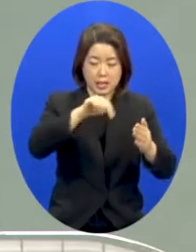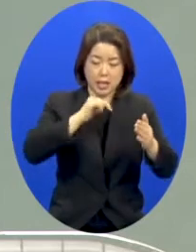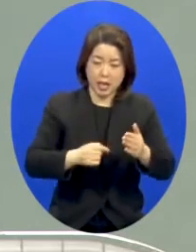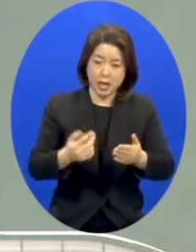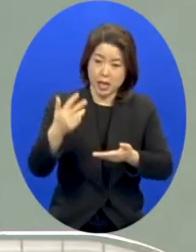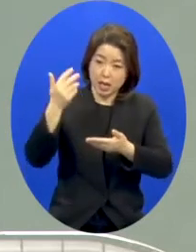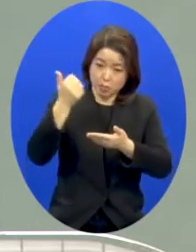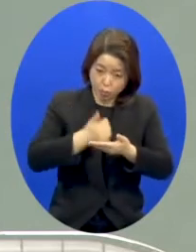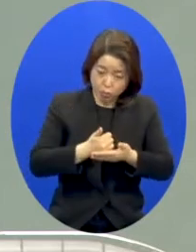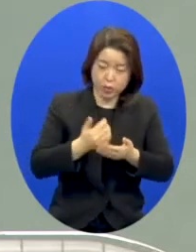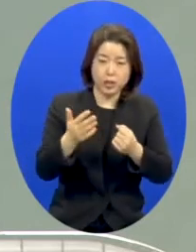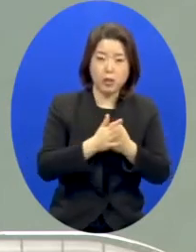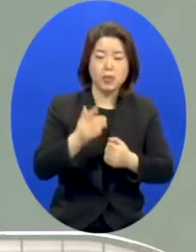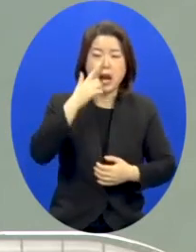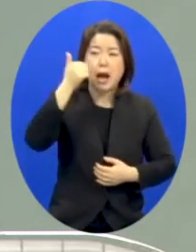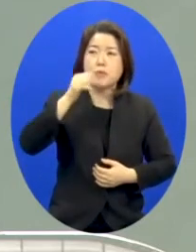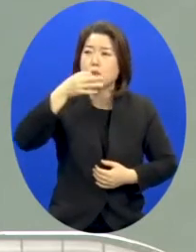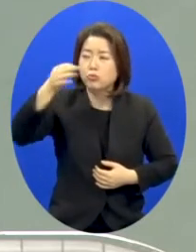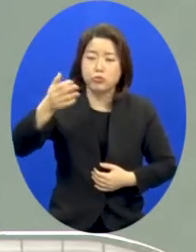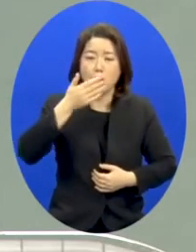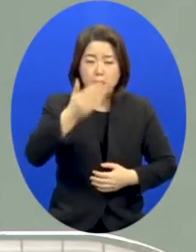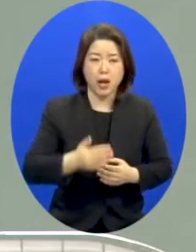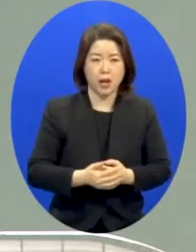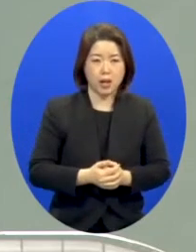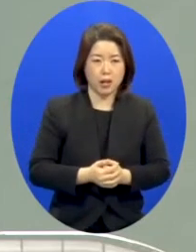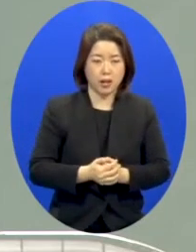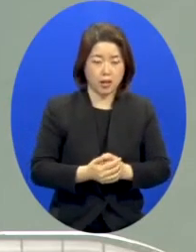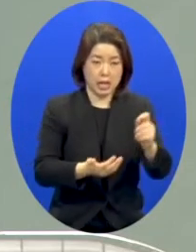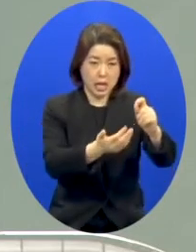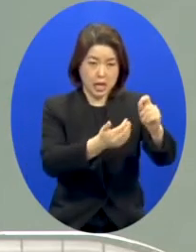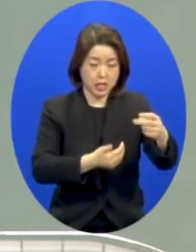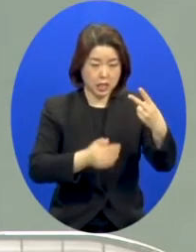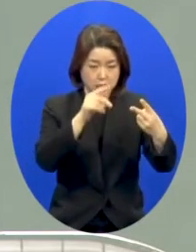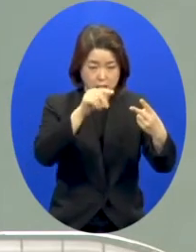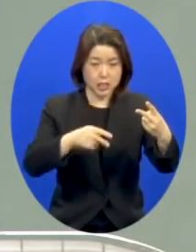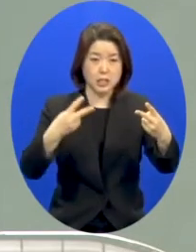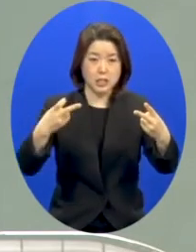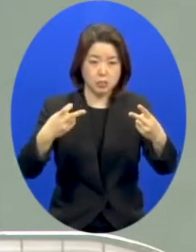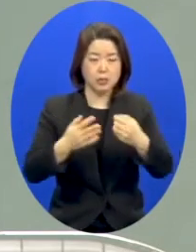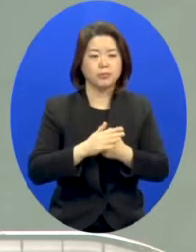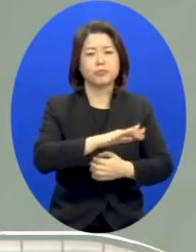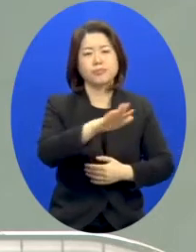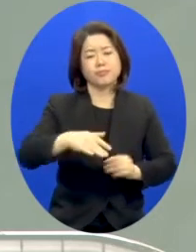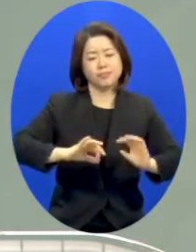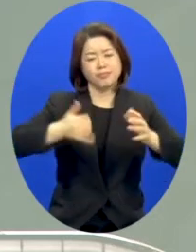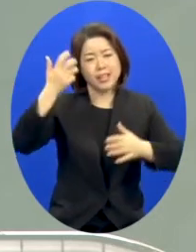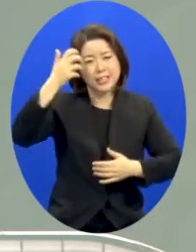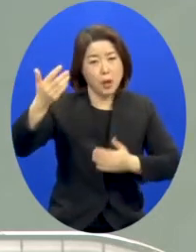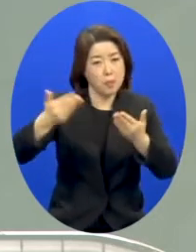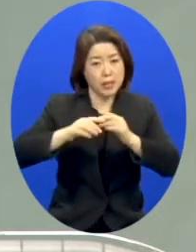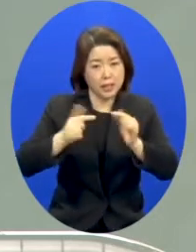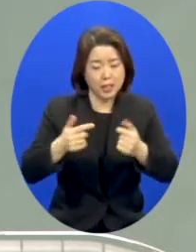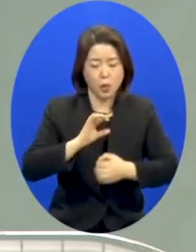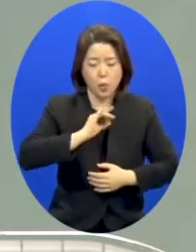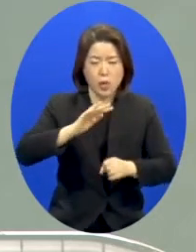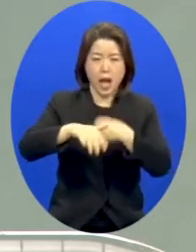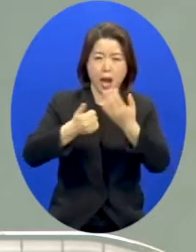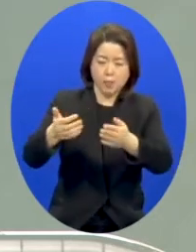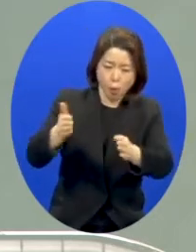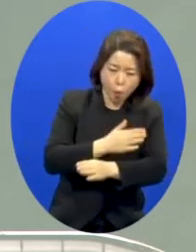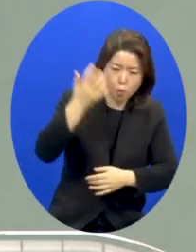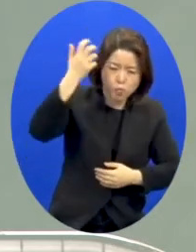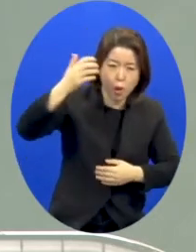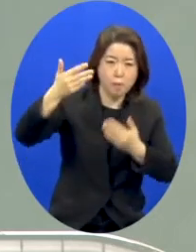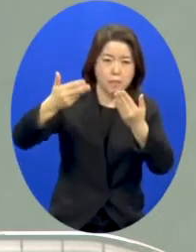부를 수 있는 거고요 고린도전서 2장 12절 우리가 세상의 영을 받지 아니하고 오직 하나님으로부터 온 영을 받았으니 이는